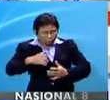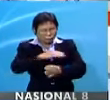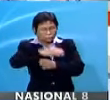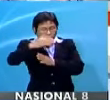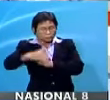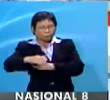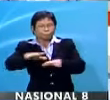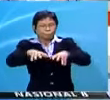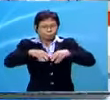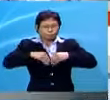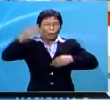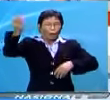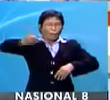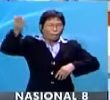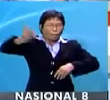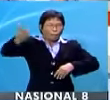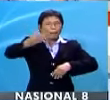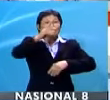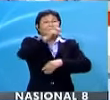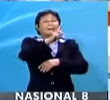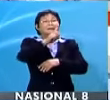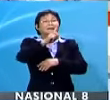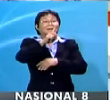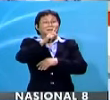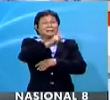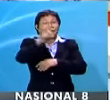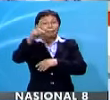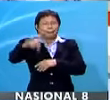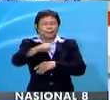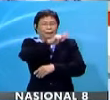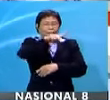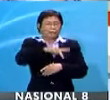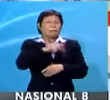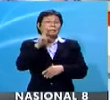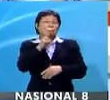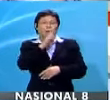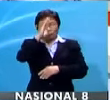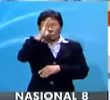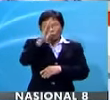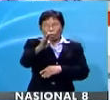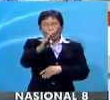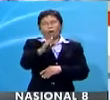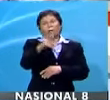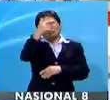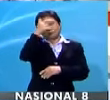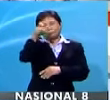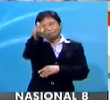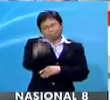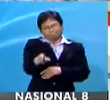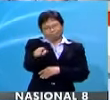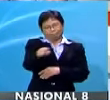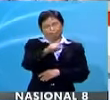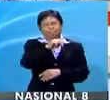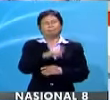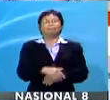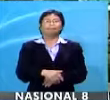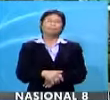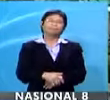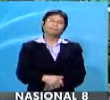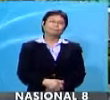selepas menerima hujah pihak pendakwaan yang mahu pemilik berkenaan didakwa atas kapasiti individu